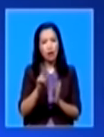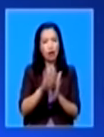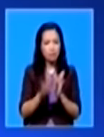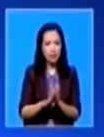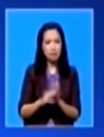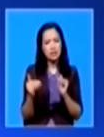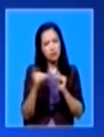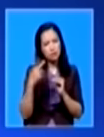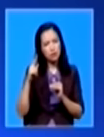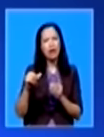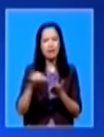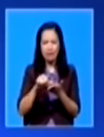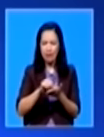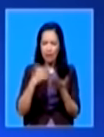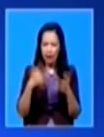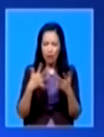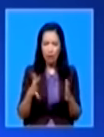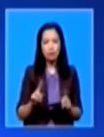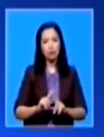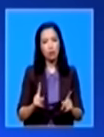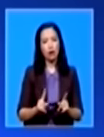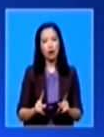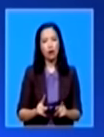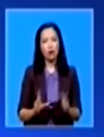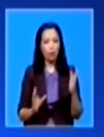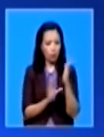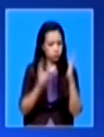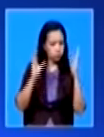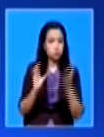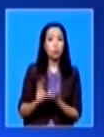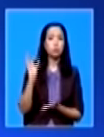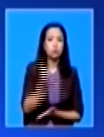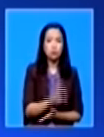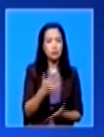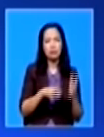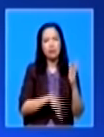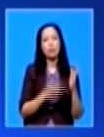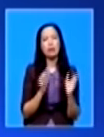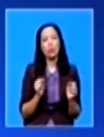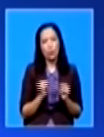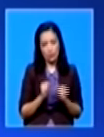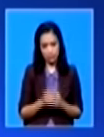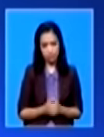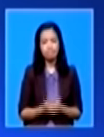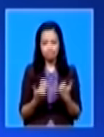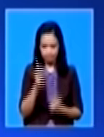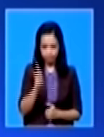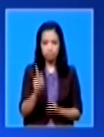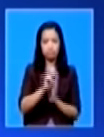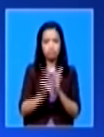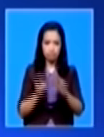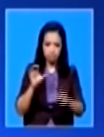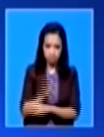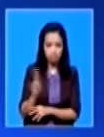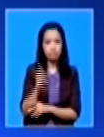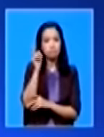ะมันกลัววันนี้ก็ต้องสร้างความสงบให้ได้นะเรื่องใต้วันนี้ทำสามอย่างหนึ่งเรื่องของการบังคับใช้กฎหมาย ค่ะ